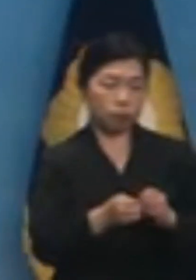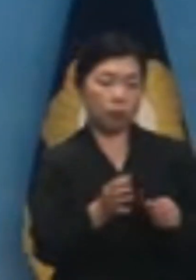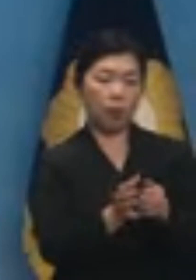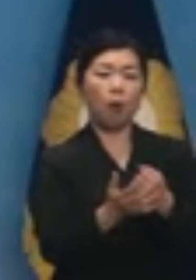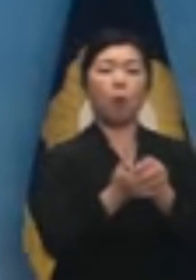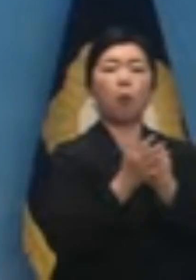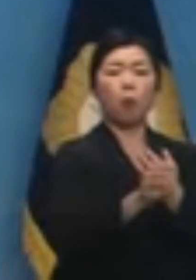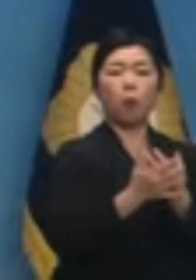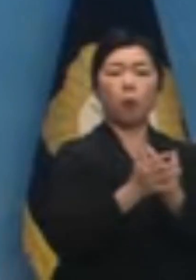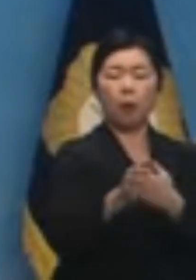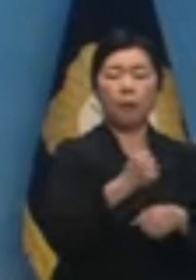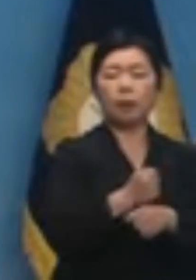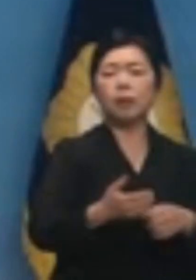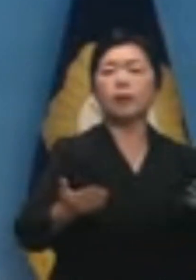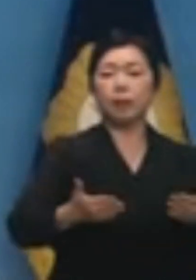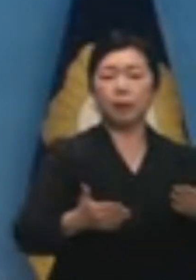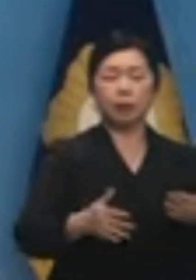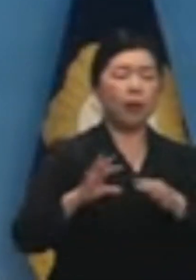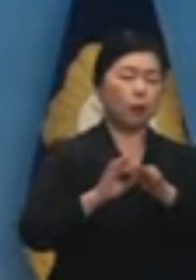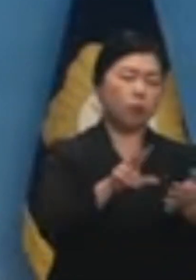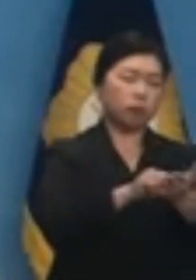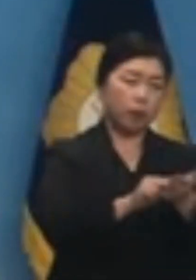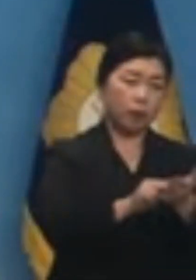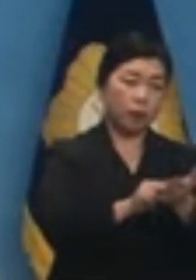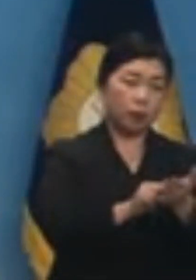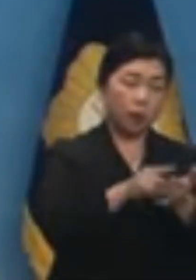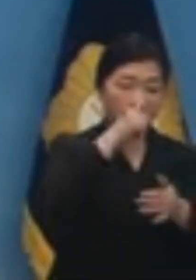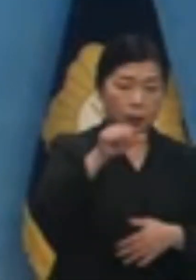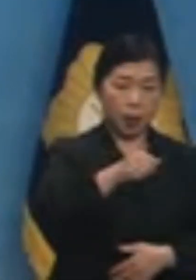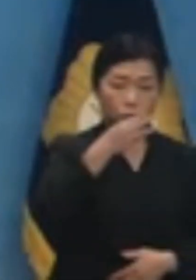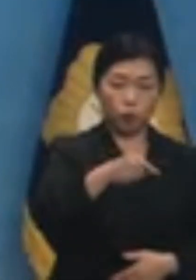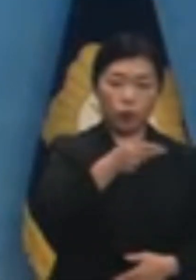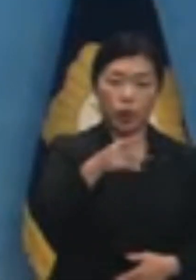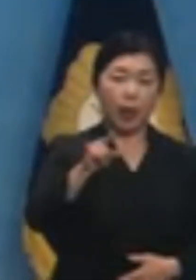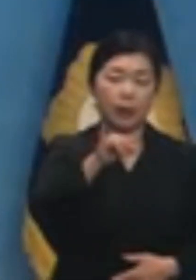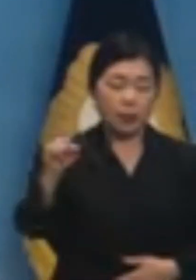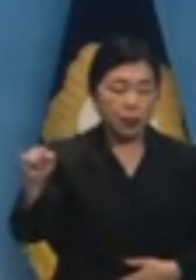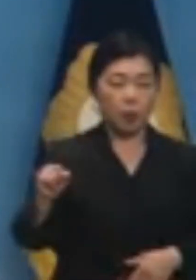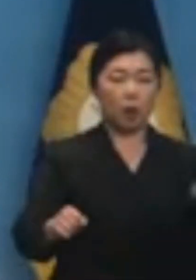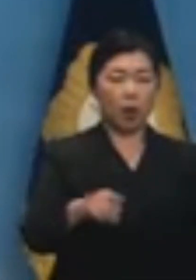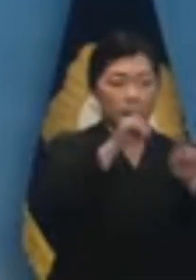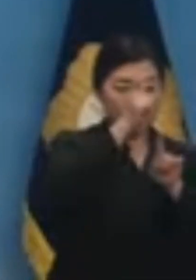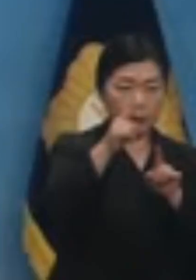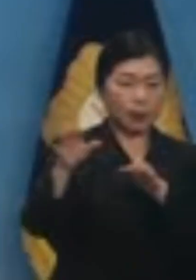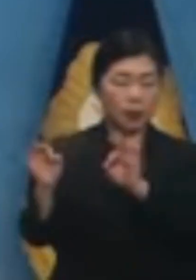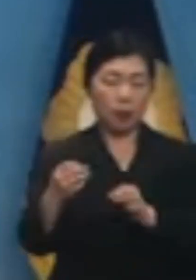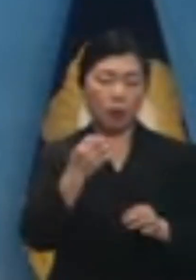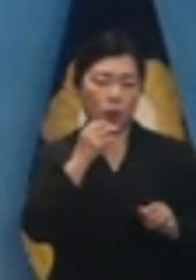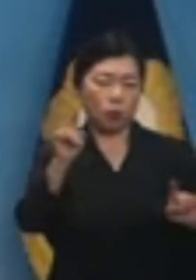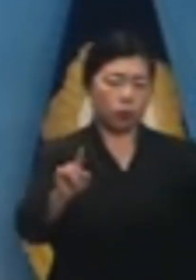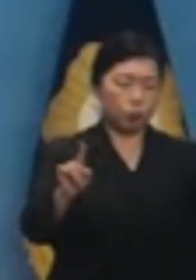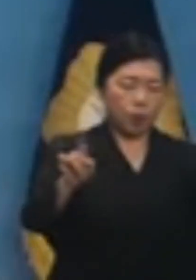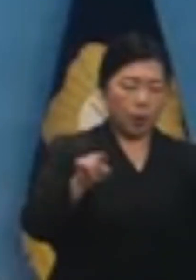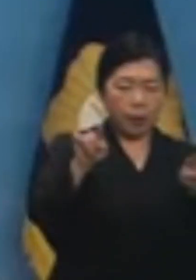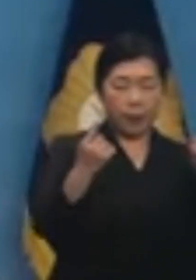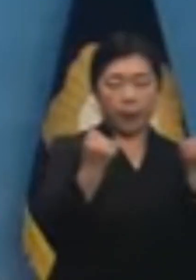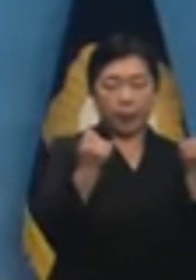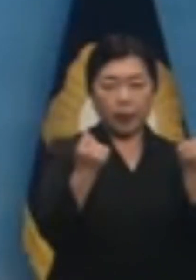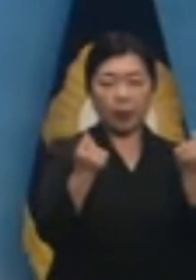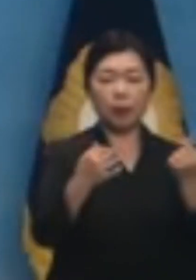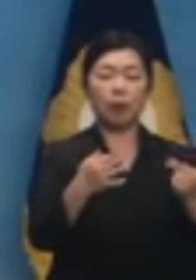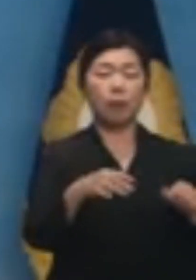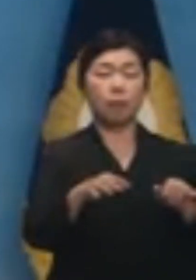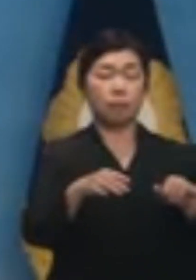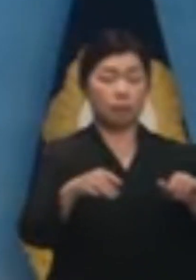역시 지속되고 있습니다. 아시아투데이는 이김 서울 박빙 수도권 표심 총력전이라는 제목의